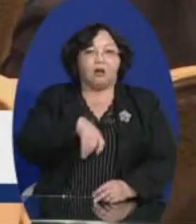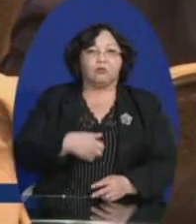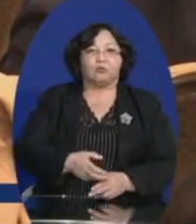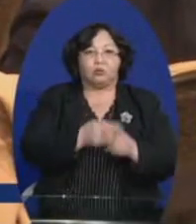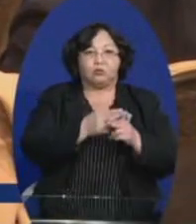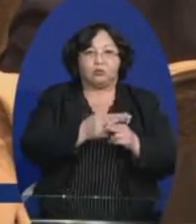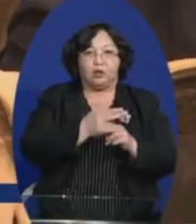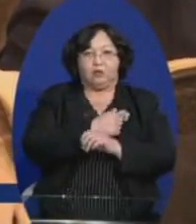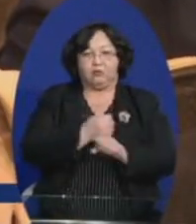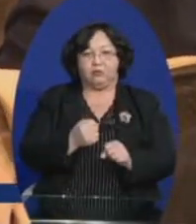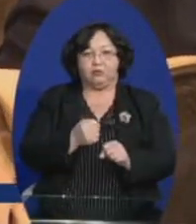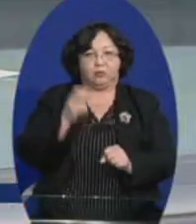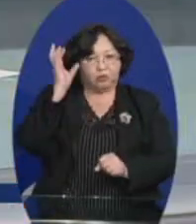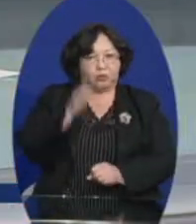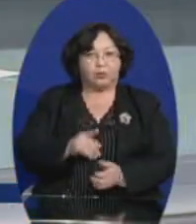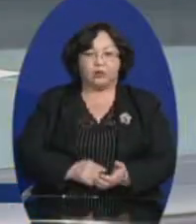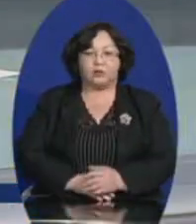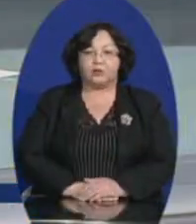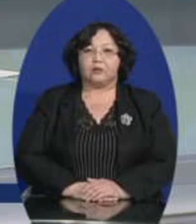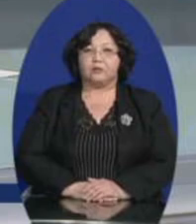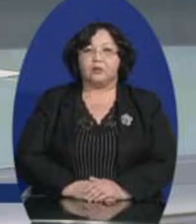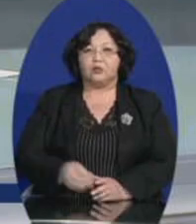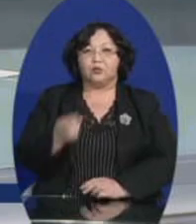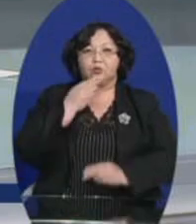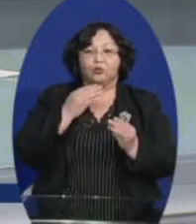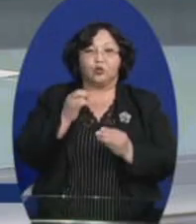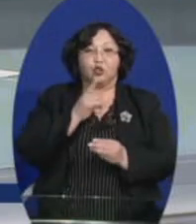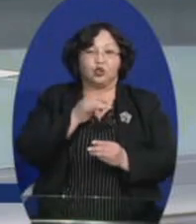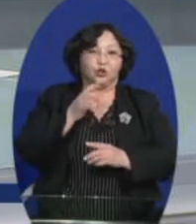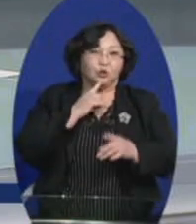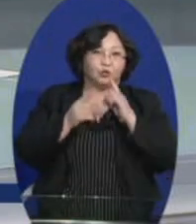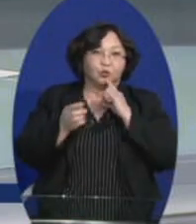Шүүх ерөнхий зөвлөл болоод шүүхийн сахилгын хороо Канадын элчин сайдын ямтай